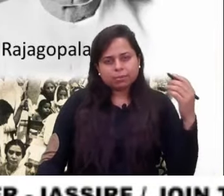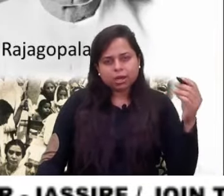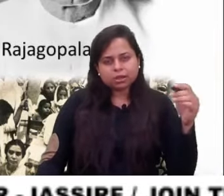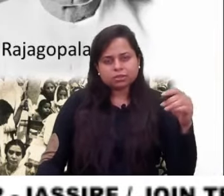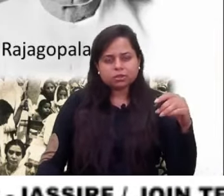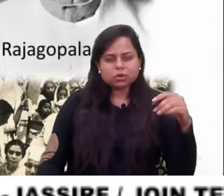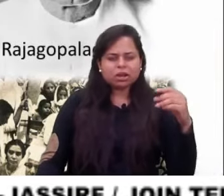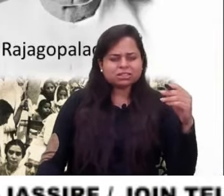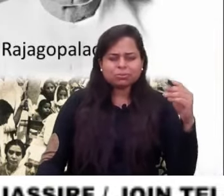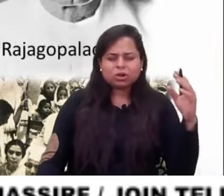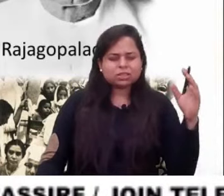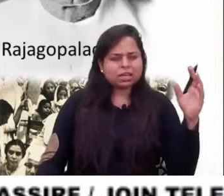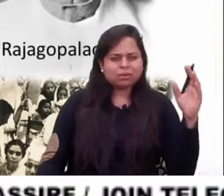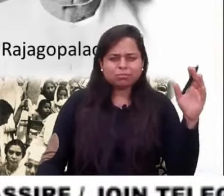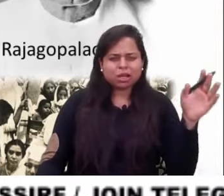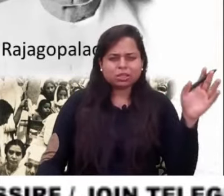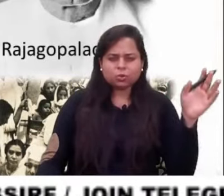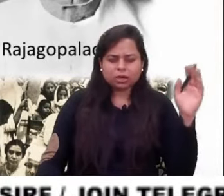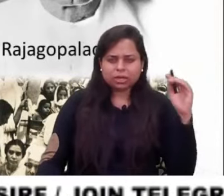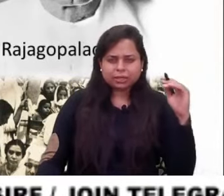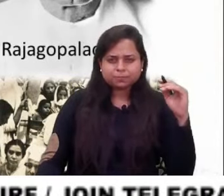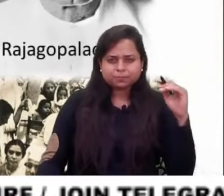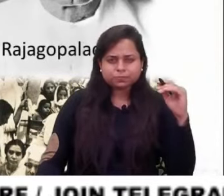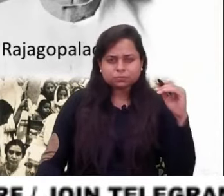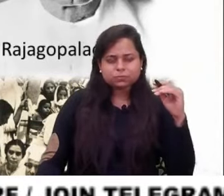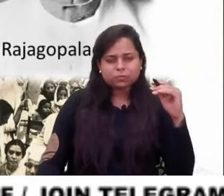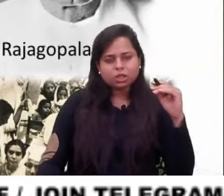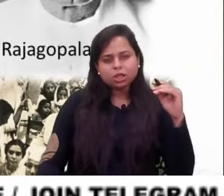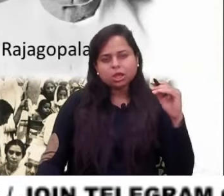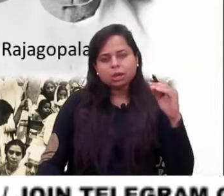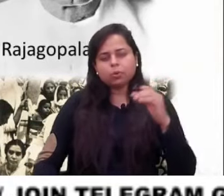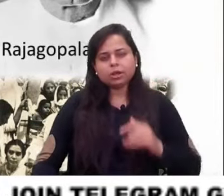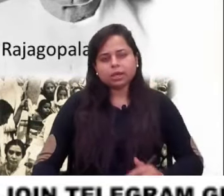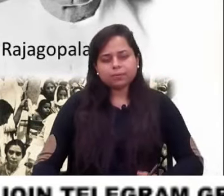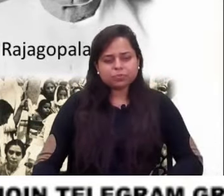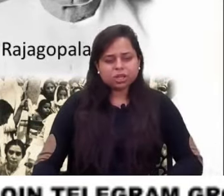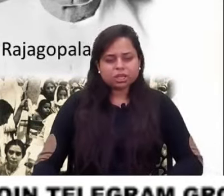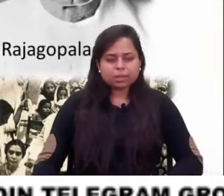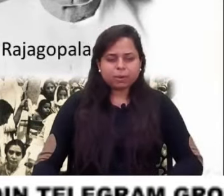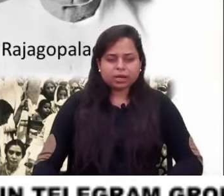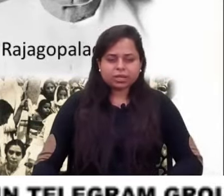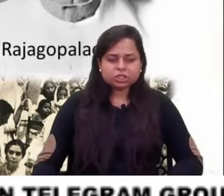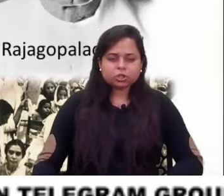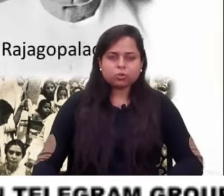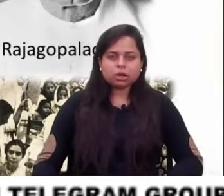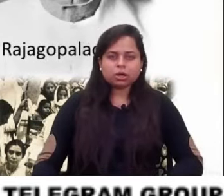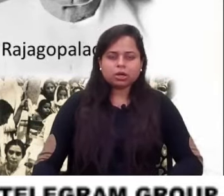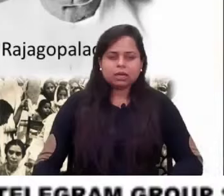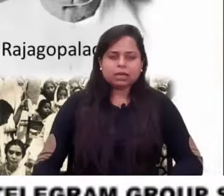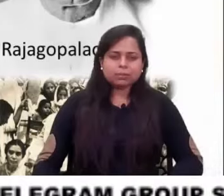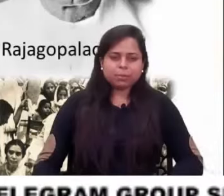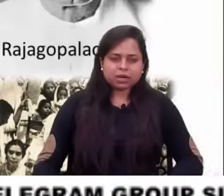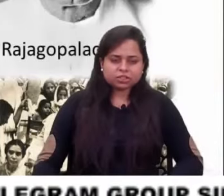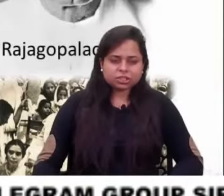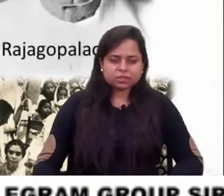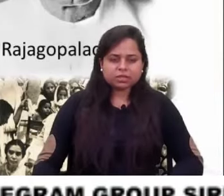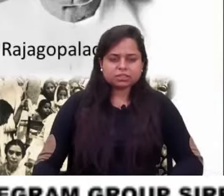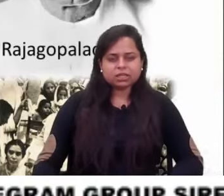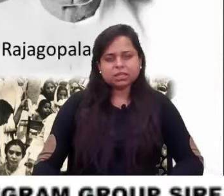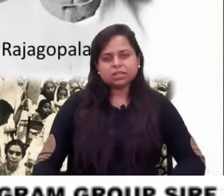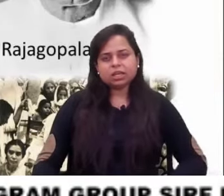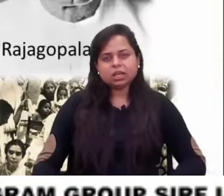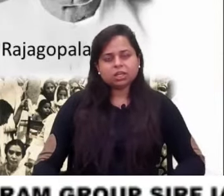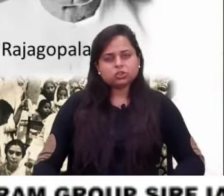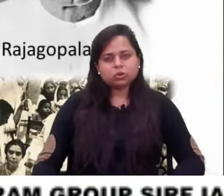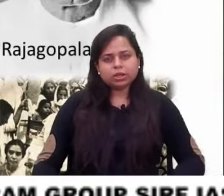भारत में बहुत सारी बातें हैं कि अब वह क्या कि पार्टीशन हुआ था लेकिन पार्टीशन